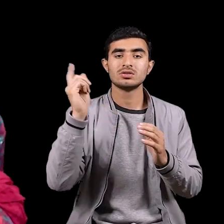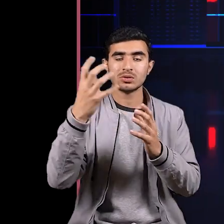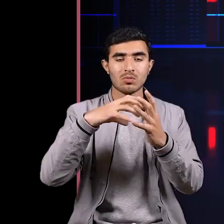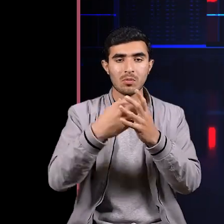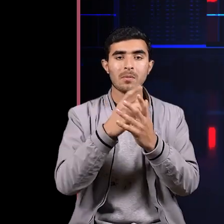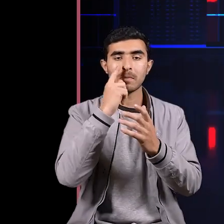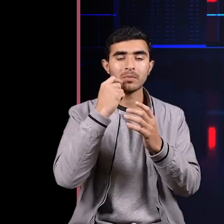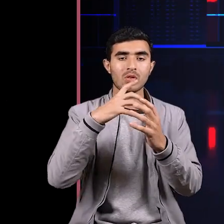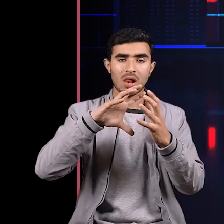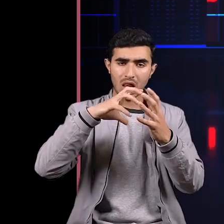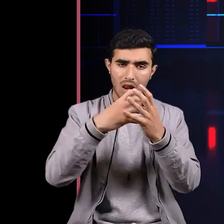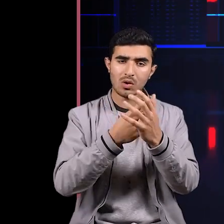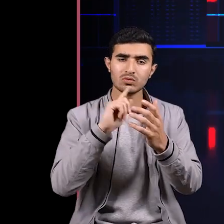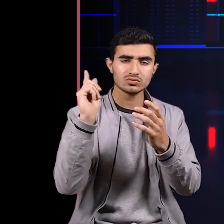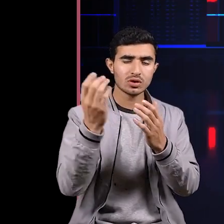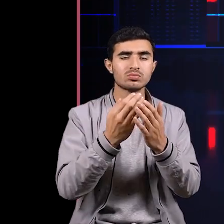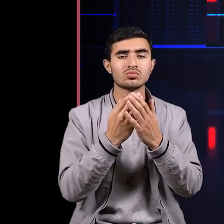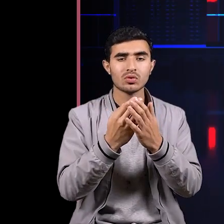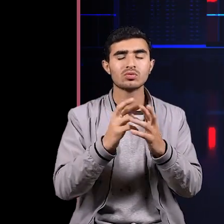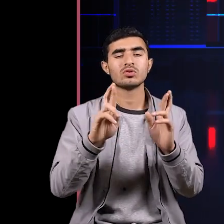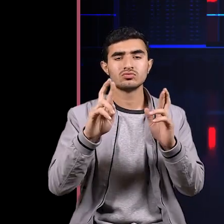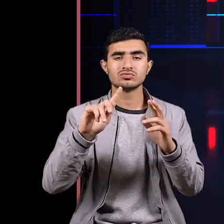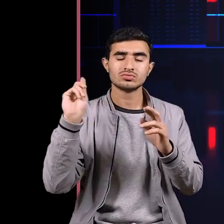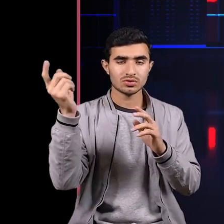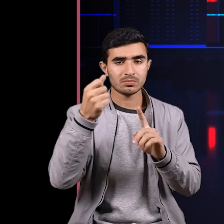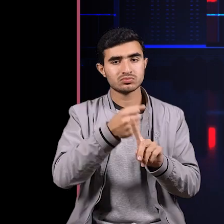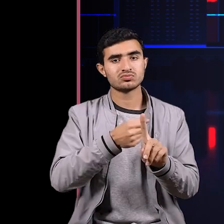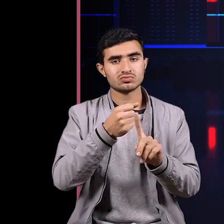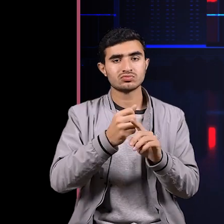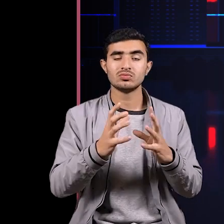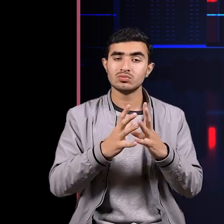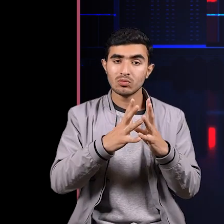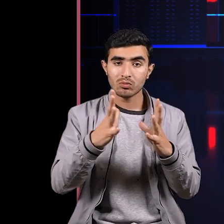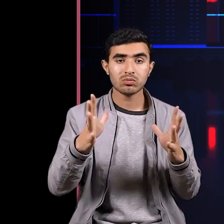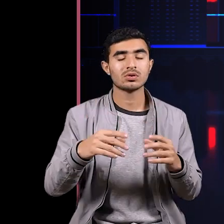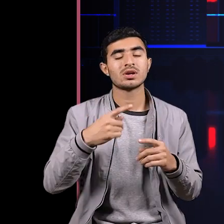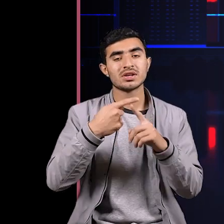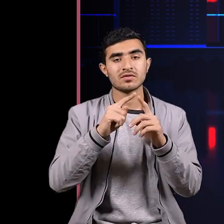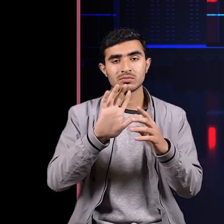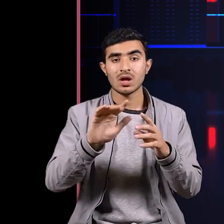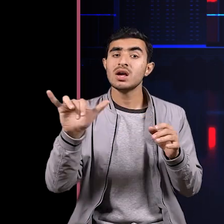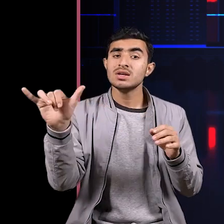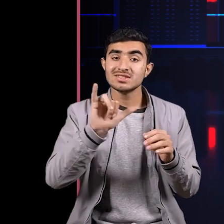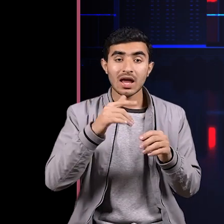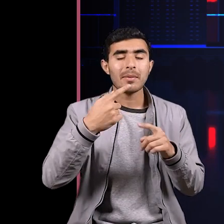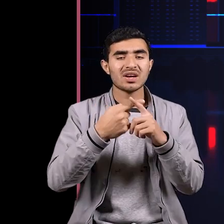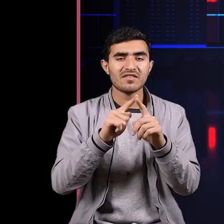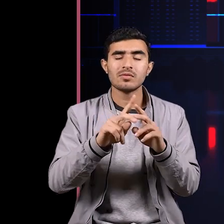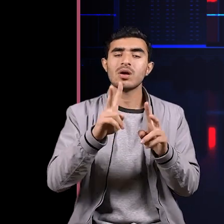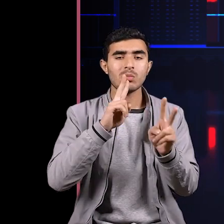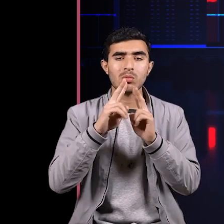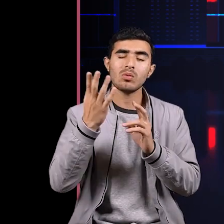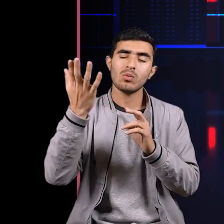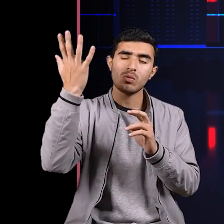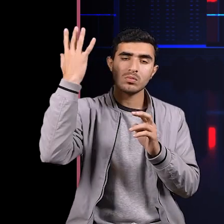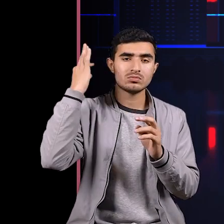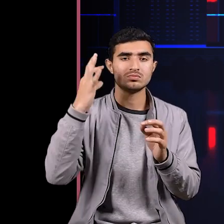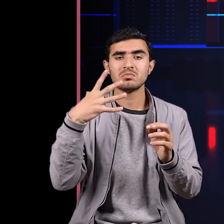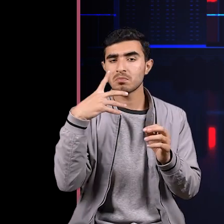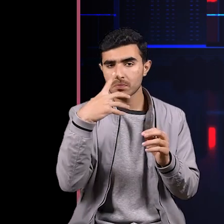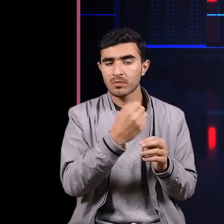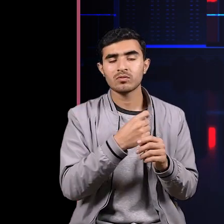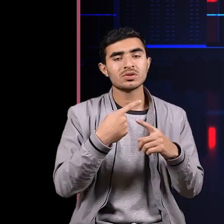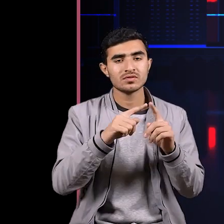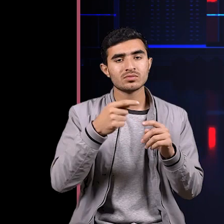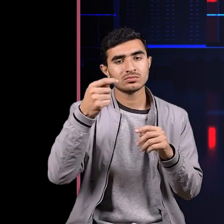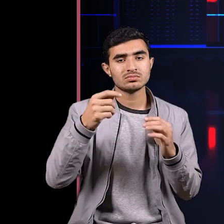खुशहाली की, लेकिन हम साथ साथ आलम की आबादी की और खुशहाली की उनका भी जिक्र करते हैं। तो ये इस कदर अजीम चीज़ें हैं जिनको आपको देखने की